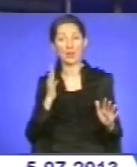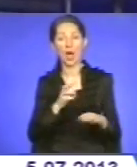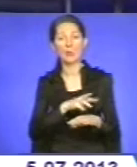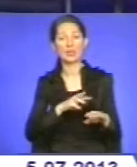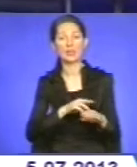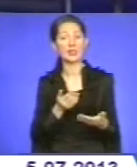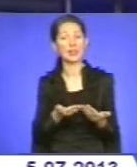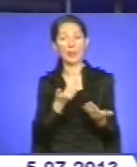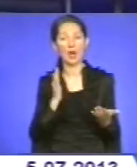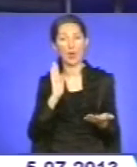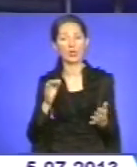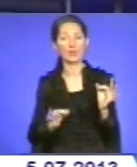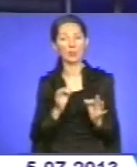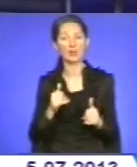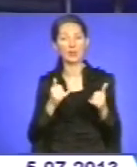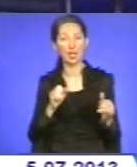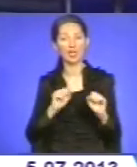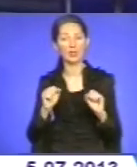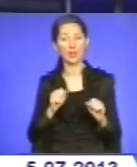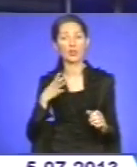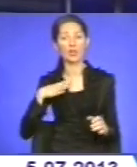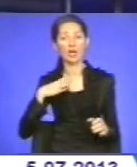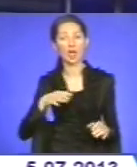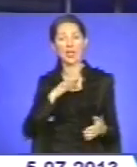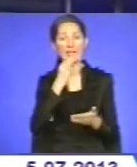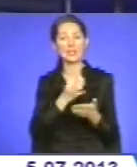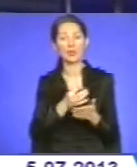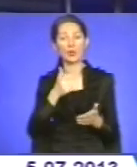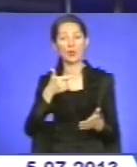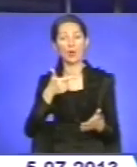керівників. Президент чекає звіту генпрокурора Пшонки.